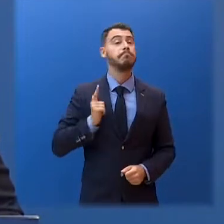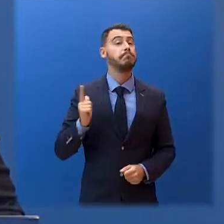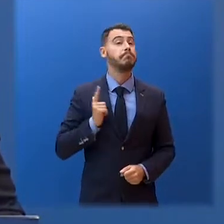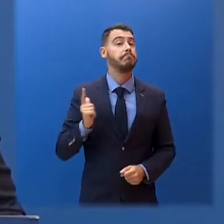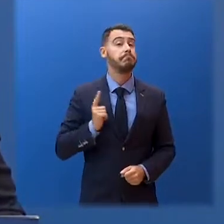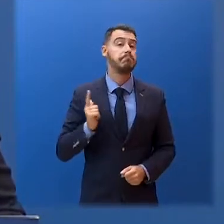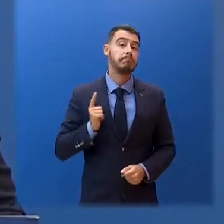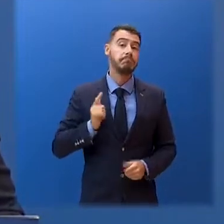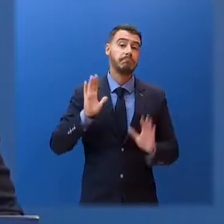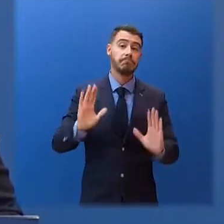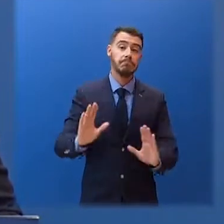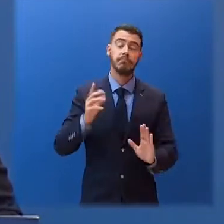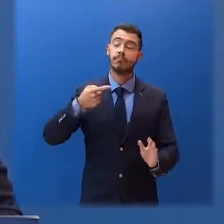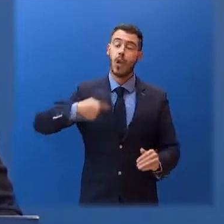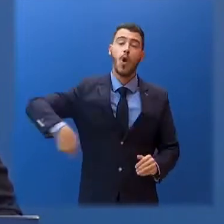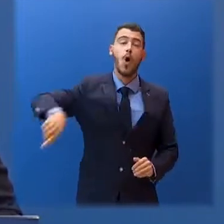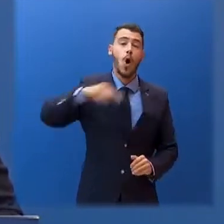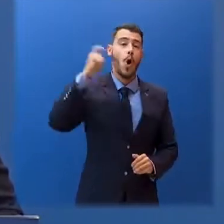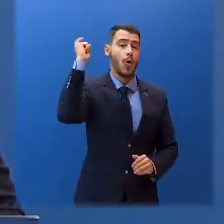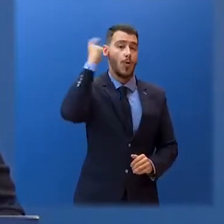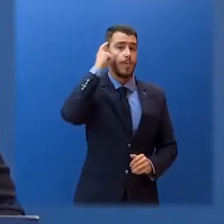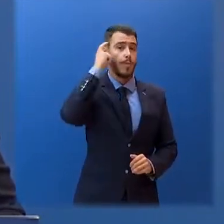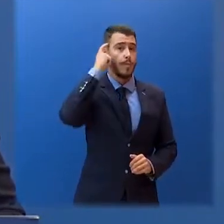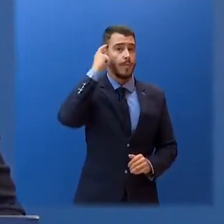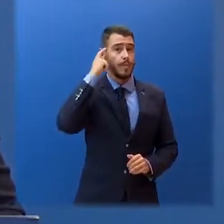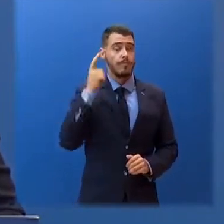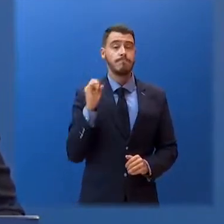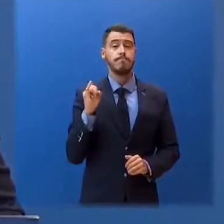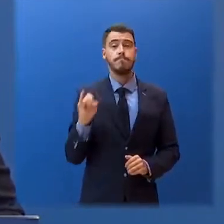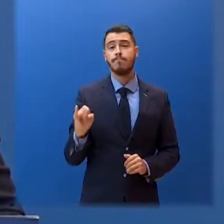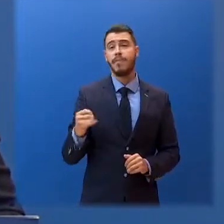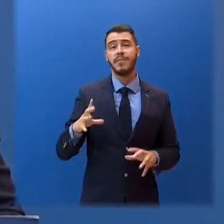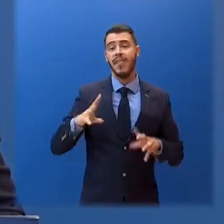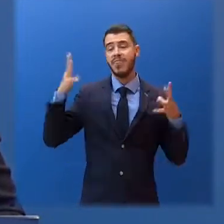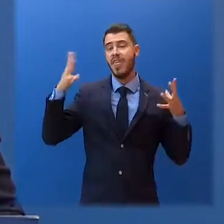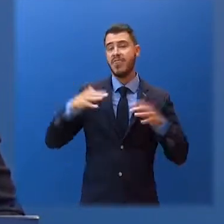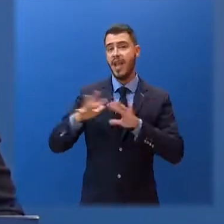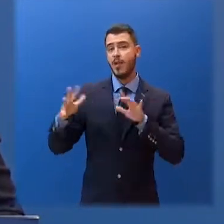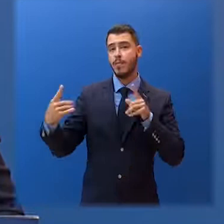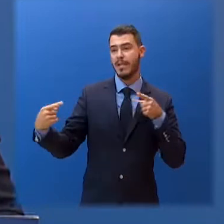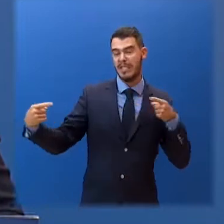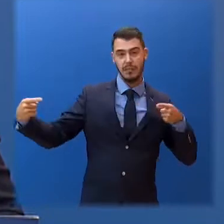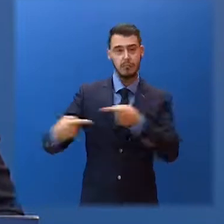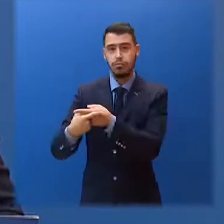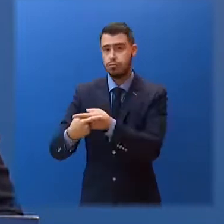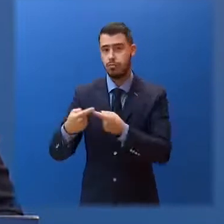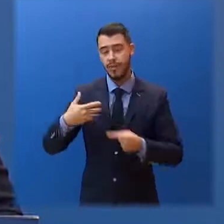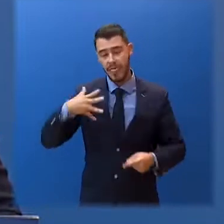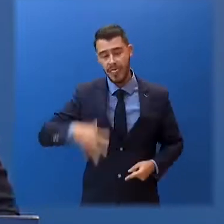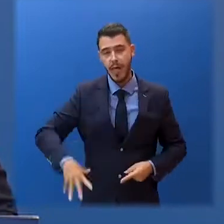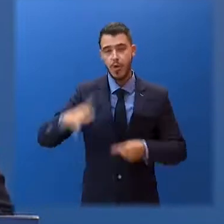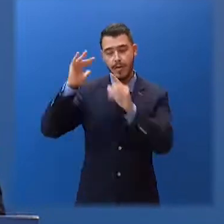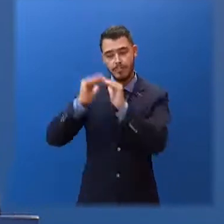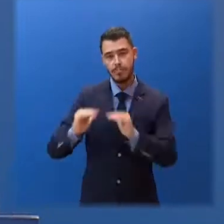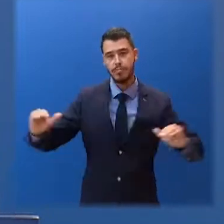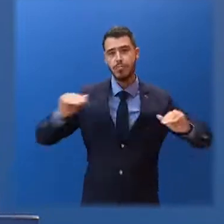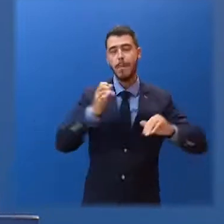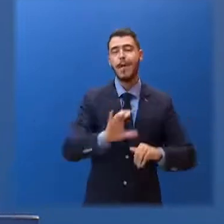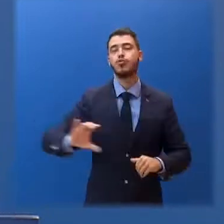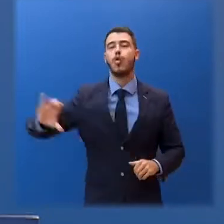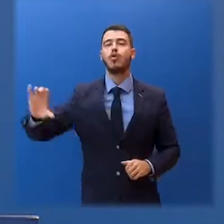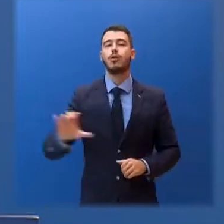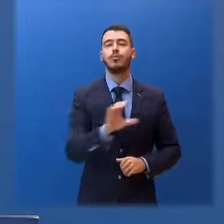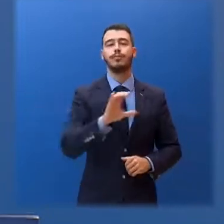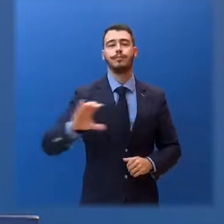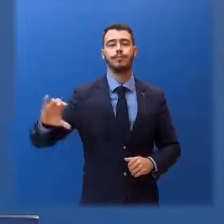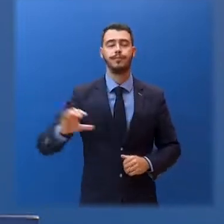όπως καταλαβαίνουμε όλοι, δεν είναι μία κατεύθυνση προς την έμπρακτη αποκλιμάκωση που όλοι προσδοκούμε να δούμε τις επόμενες ημέρες. Κύριε